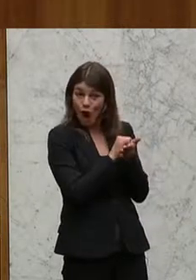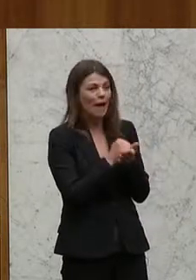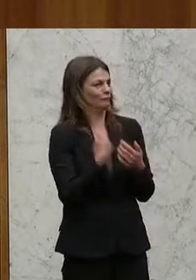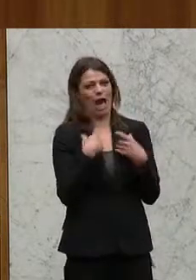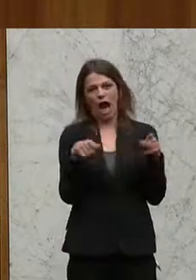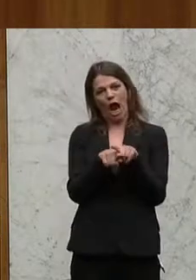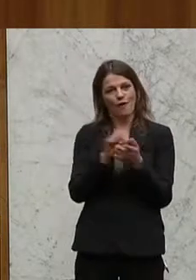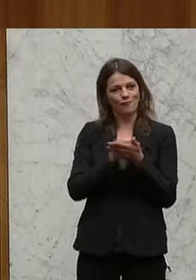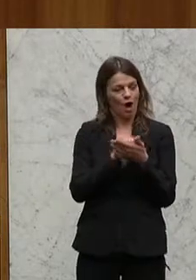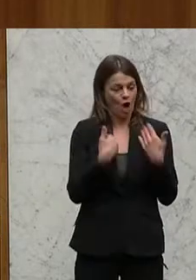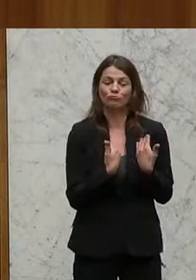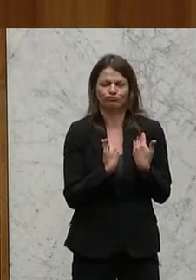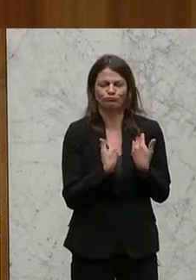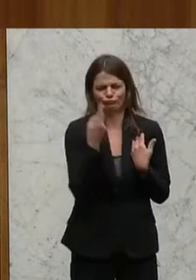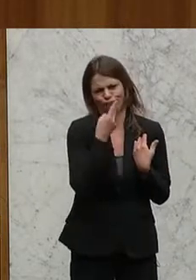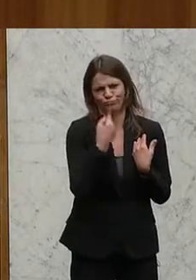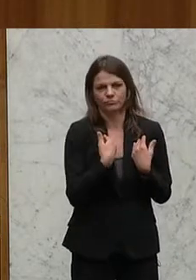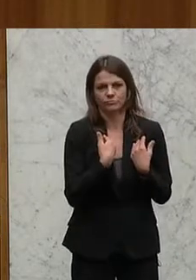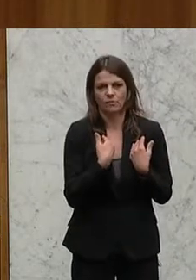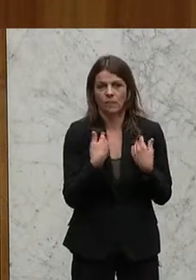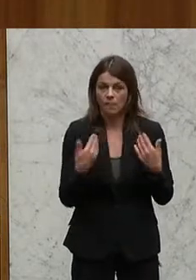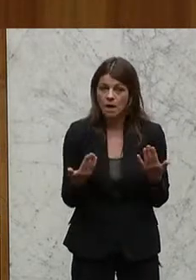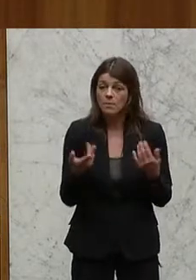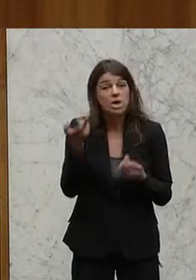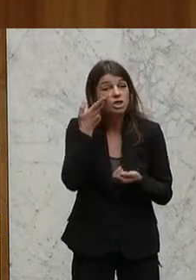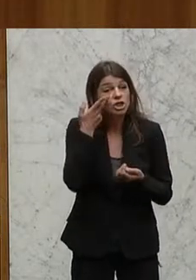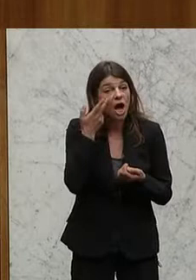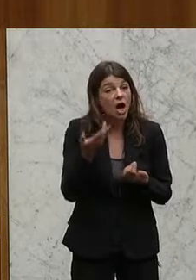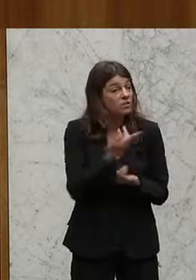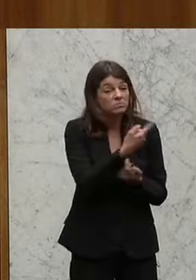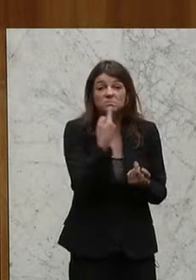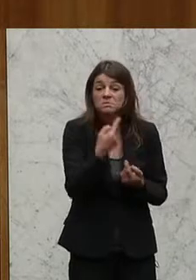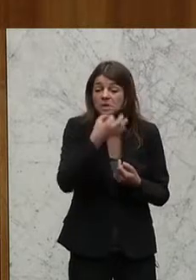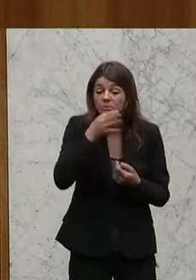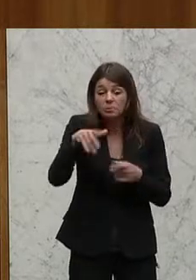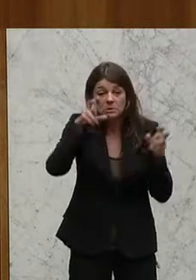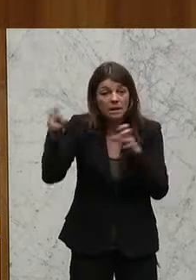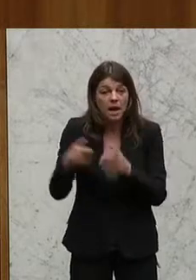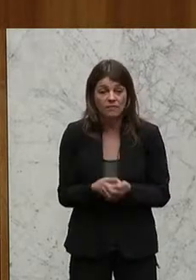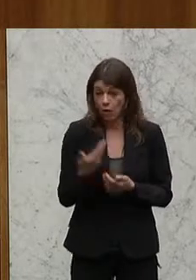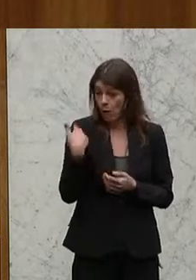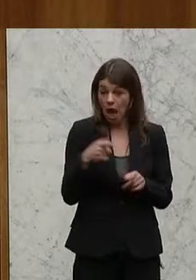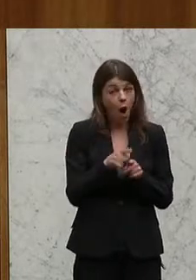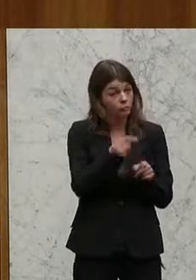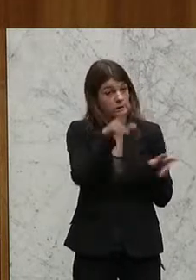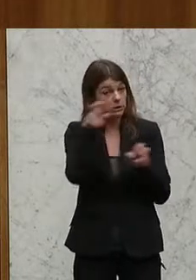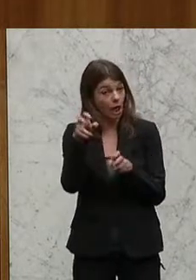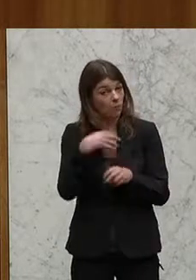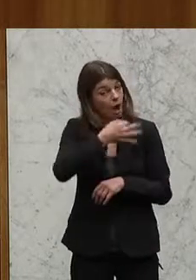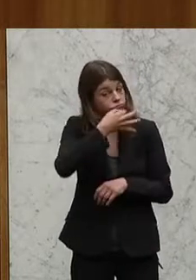natürlich mit Ihnen. Keine Frage. Aber schauen wir uns mal das an, was Sie zur Sache gesagt haben. Denn ich habe vorher auch zur Sache gesprochen,